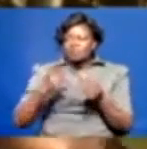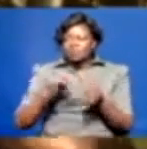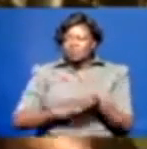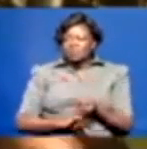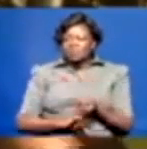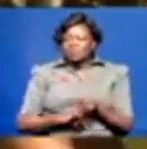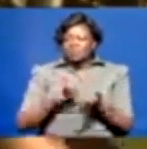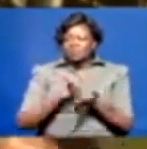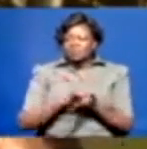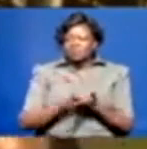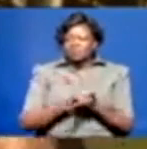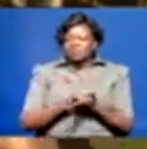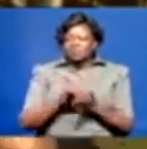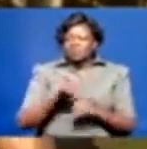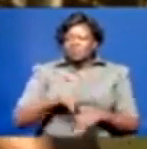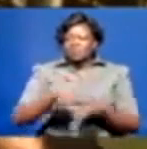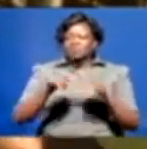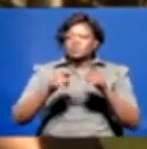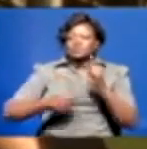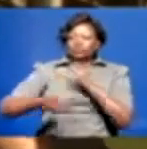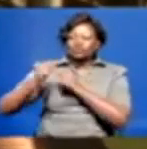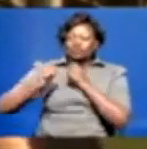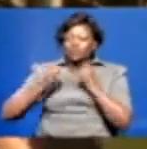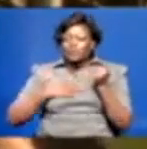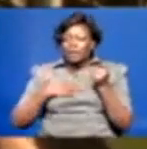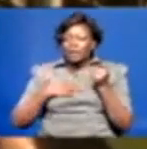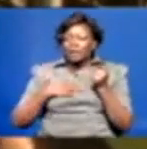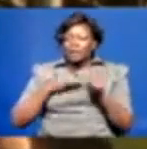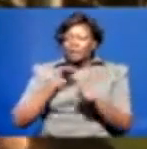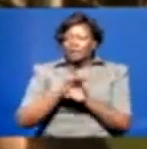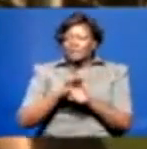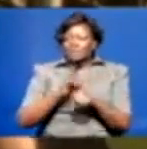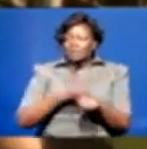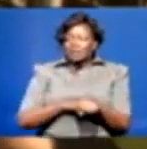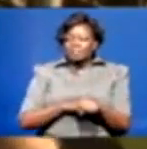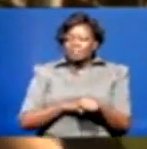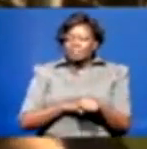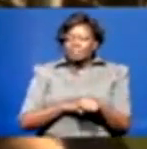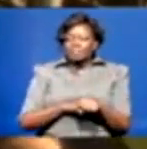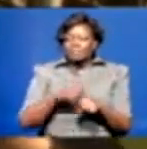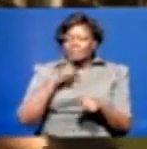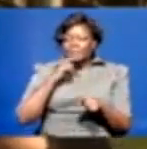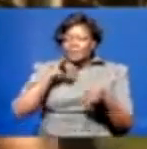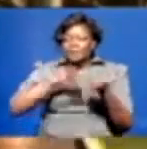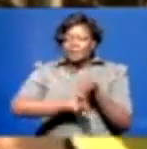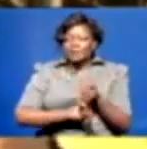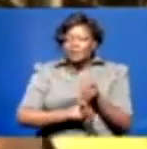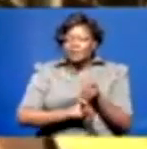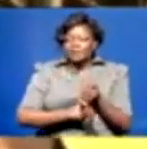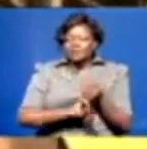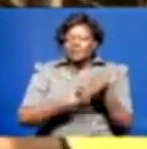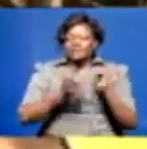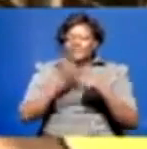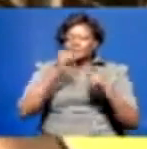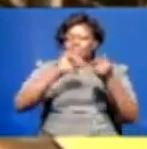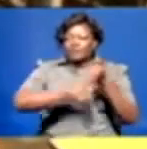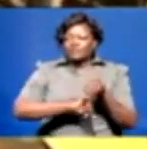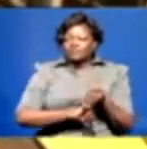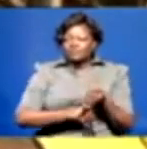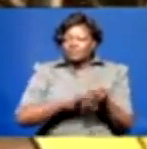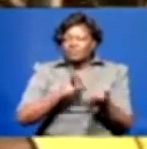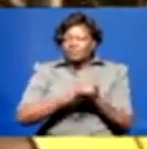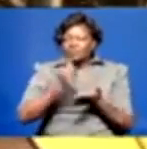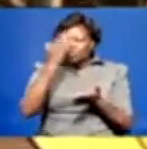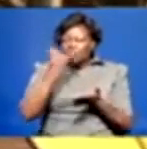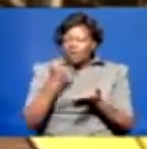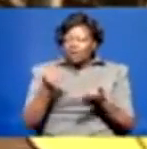ambayo kulingana na desturi na mila zetu mara nyingi huwa wanaume huwa wanazikwa kwa pipi mkubwa. Hiyo ndio sababu